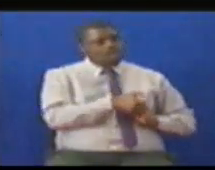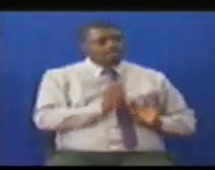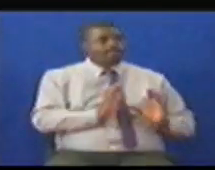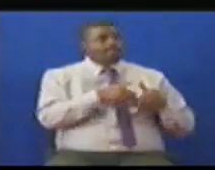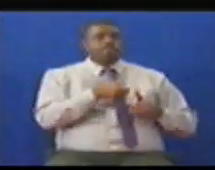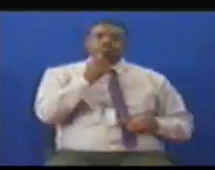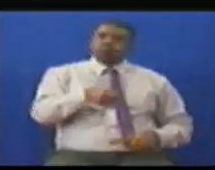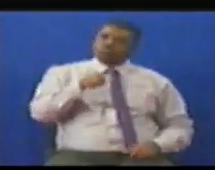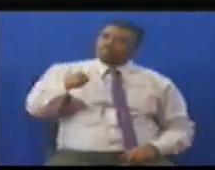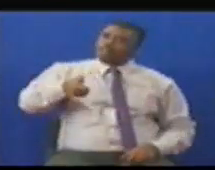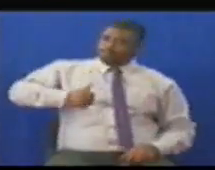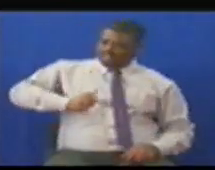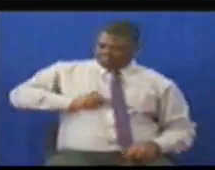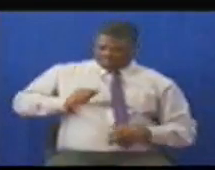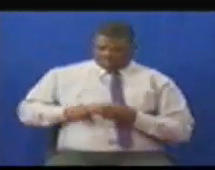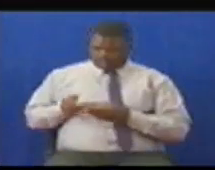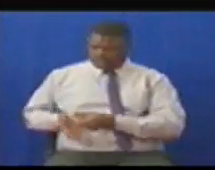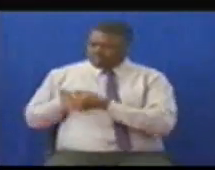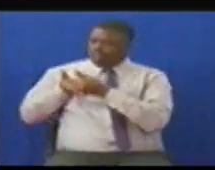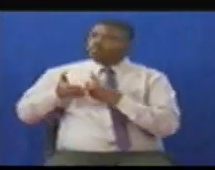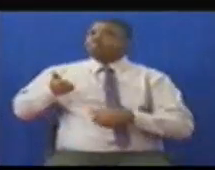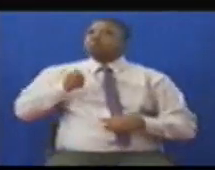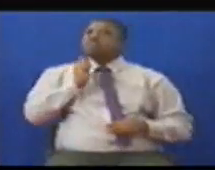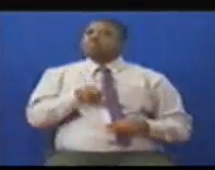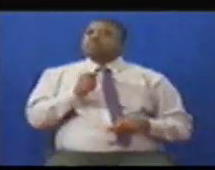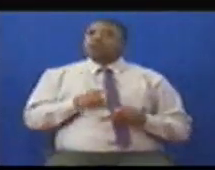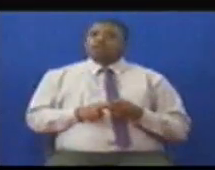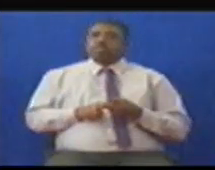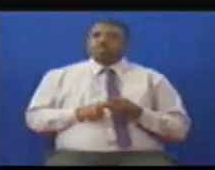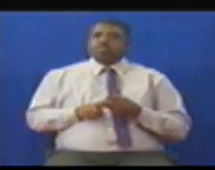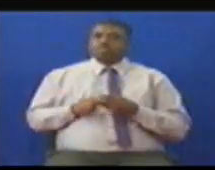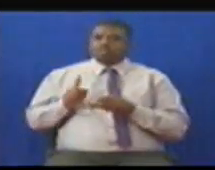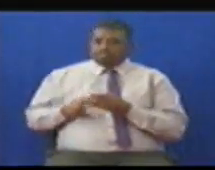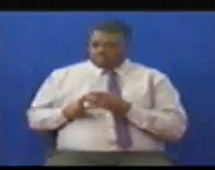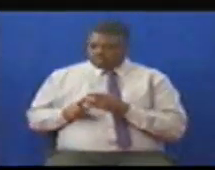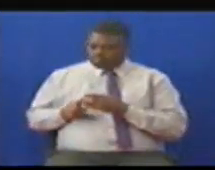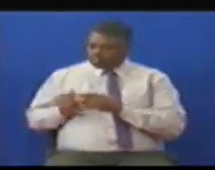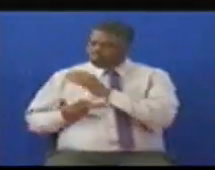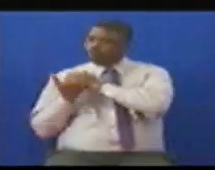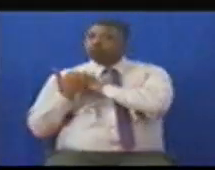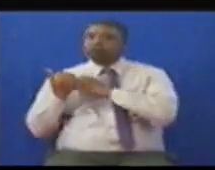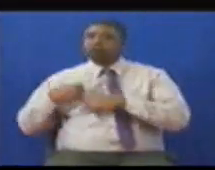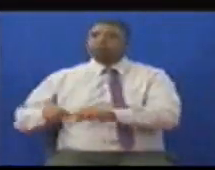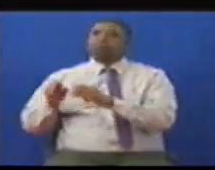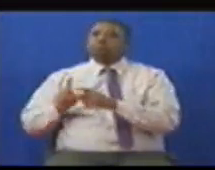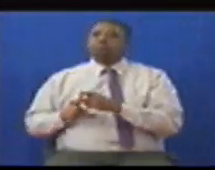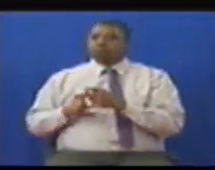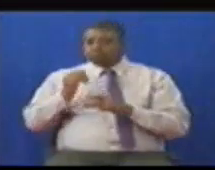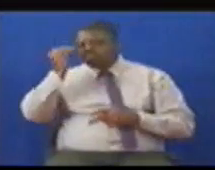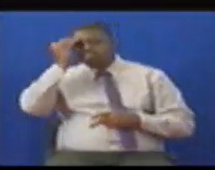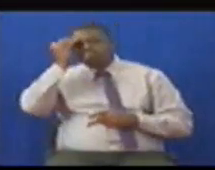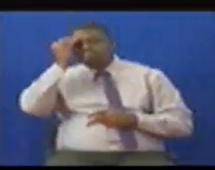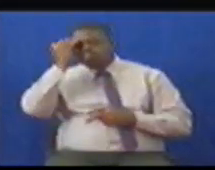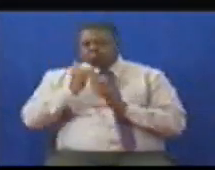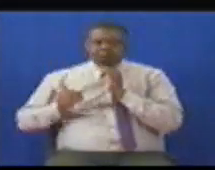binafsi, Mheshimiwa Naibu Spika na mwenyekiti wa bunge kwa jinsi ambavyo mmekuwa mkitimiza majukumu yenu kwa umakini wa hali ya juu na kuwezesha